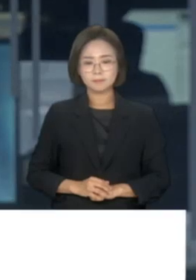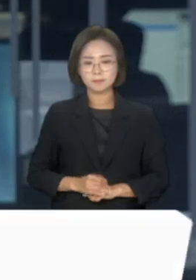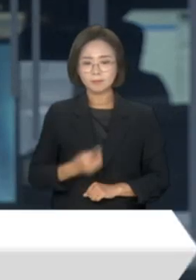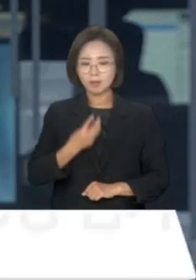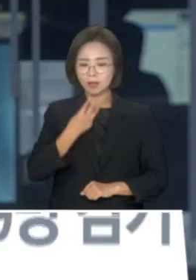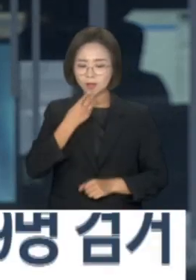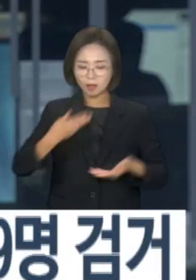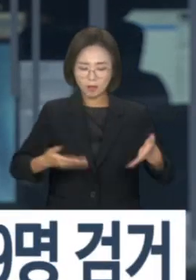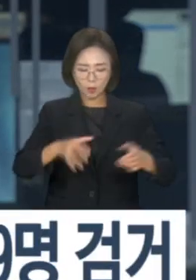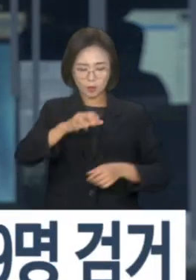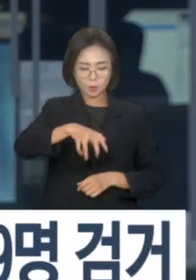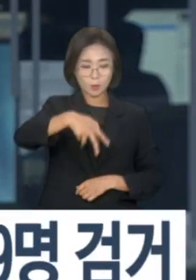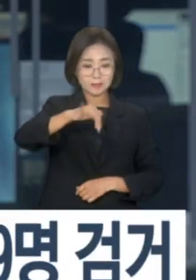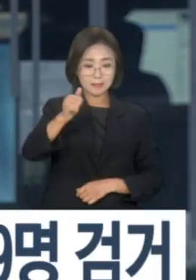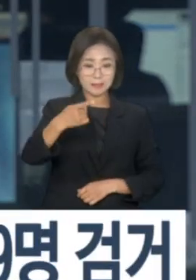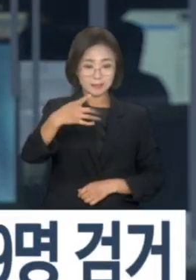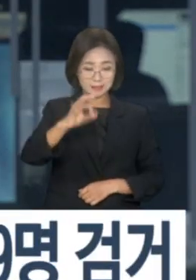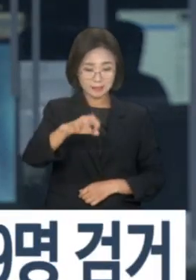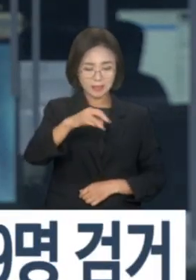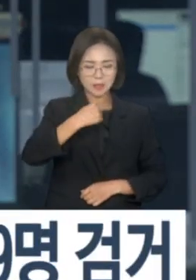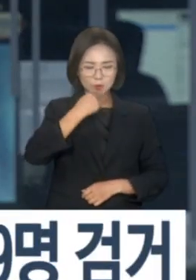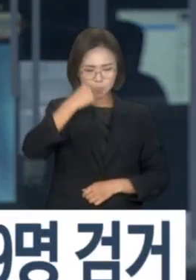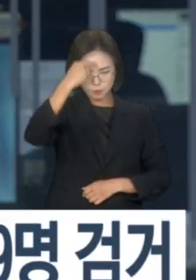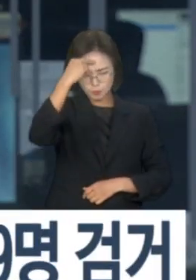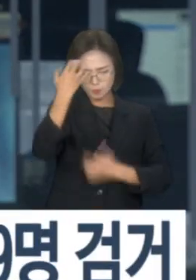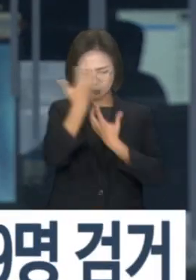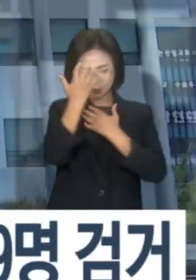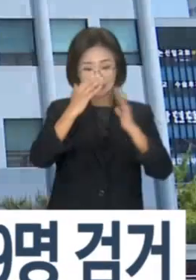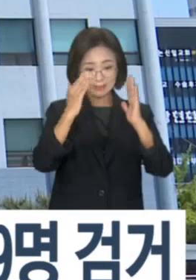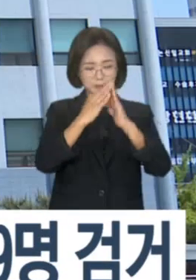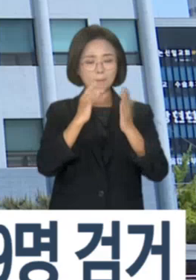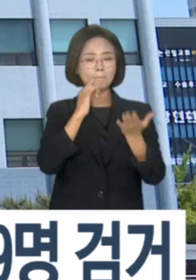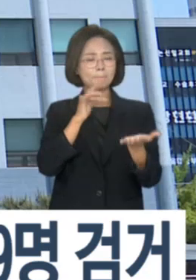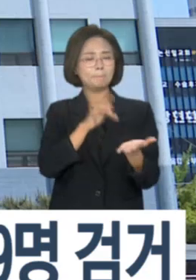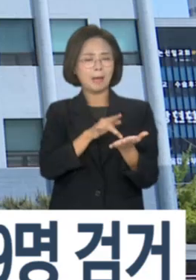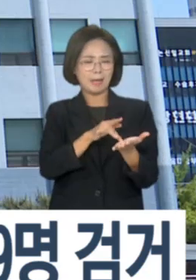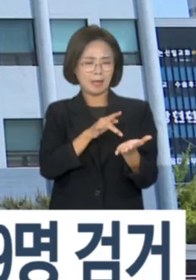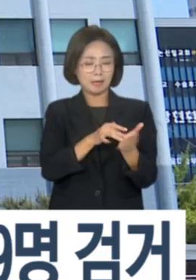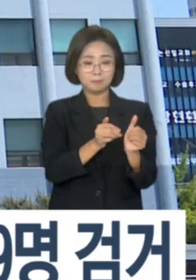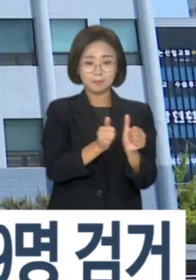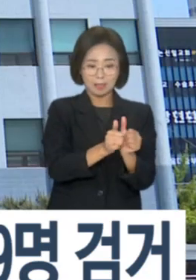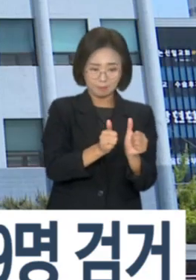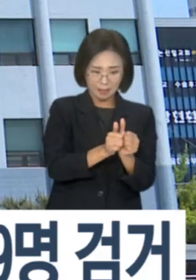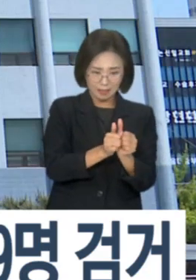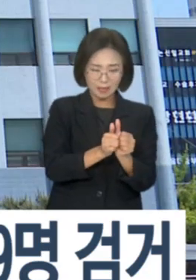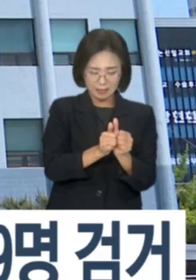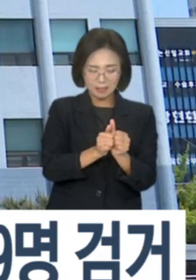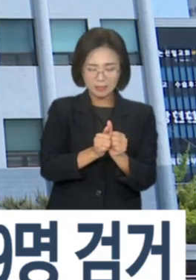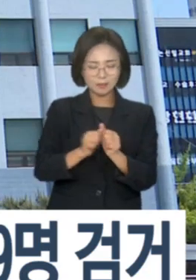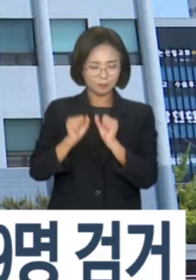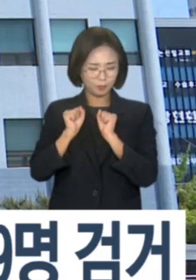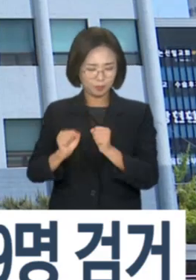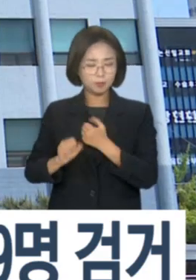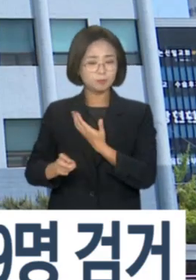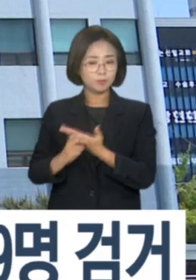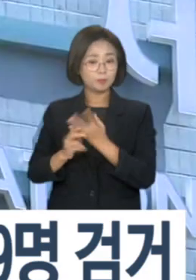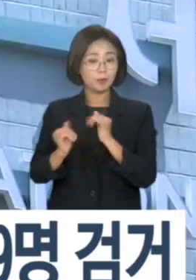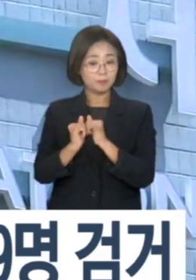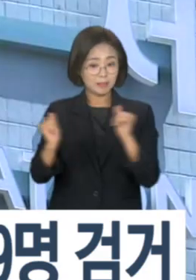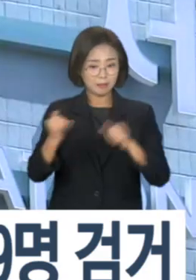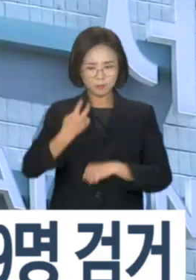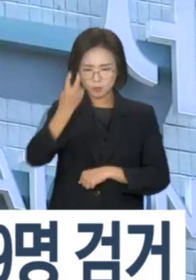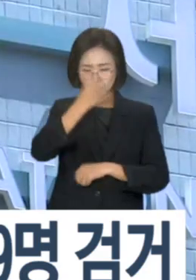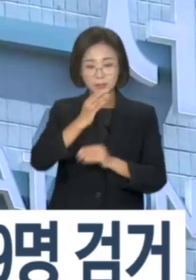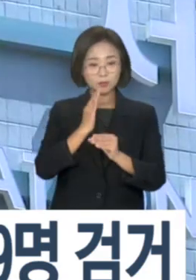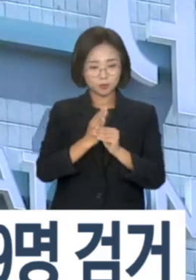경기 시흥경찰서는 시내 유흥주점에서 베트남인 마약사범과 불법체류자 등 9명을 붙잡아 조사 중이라고